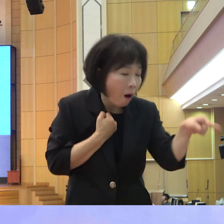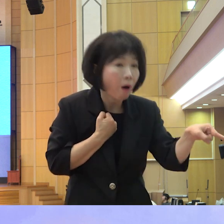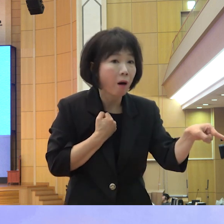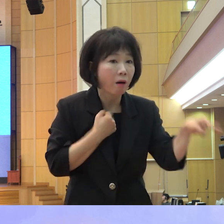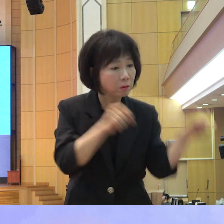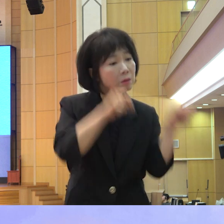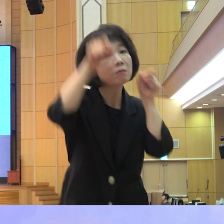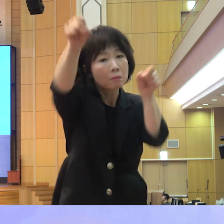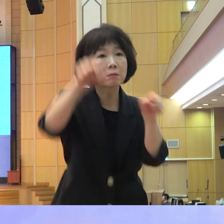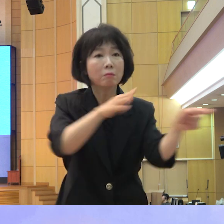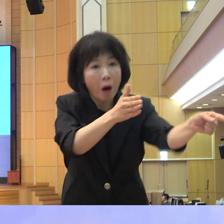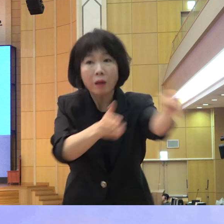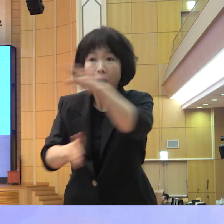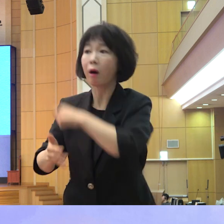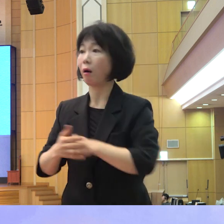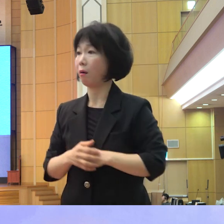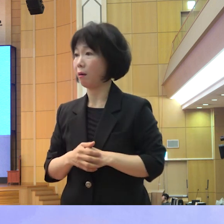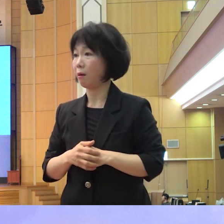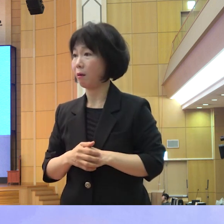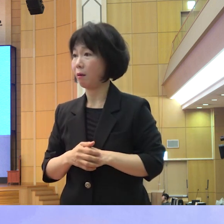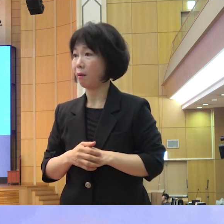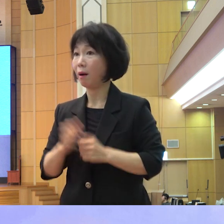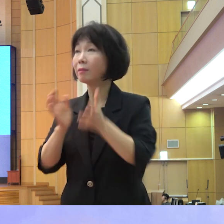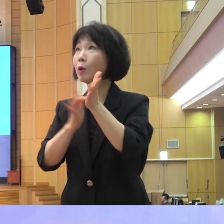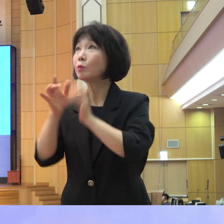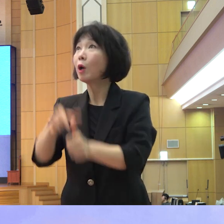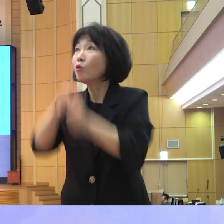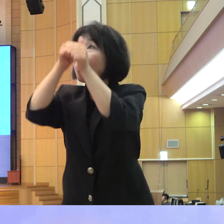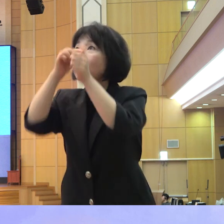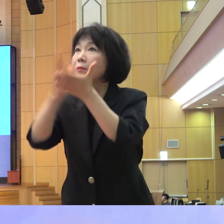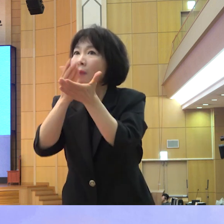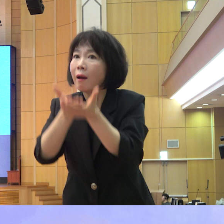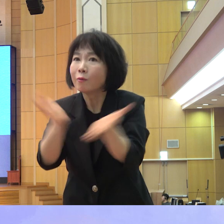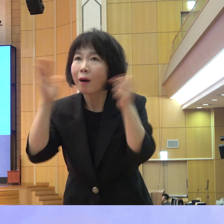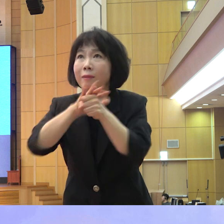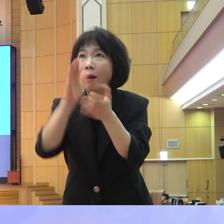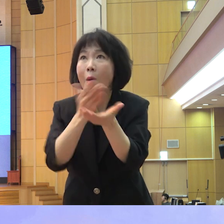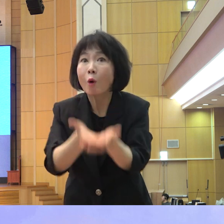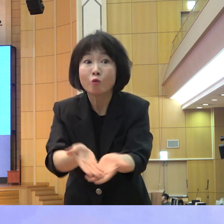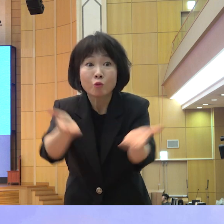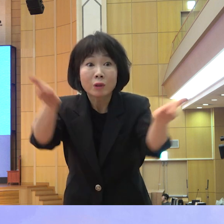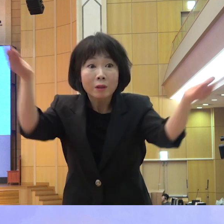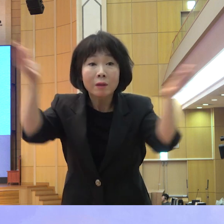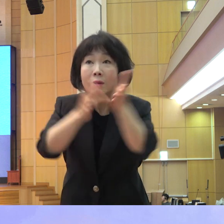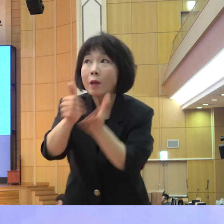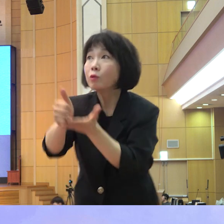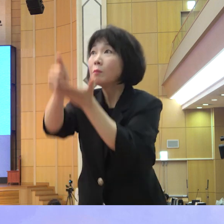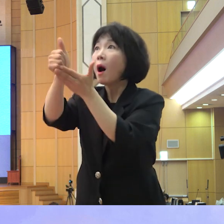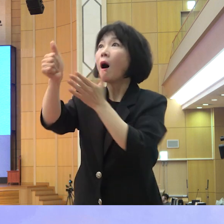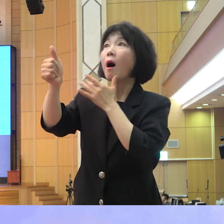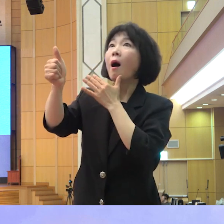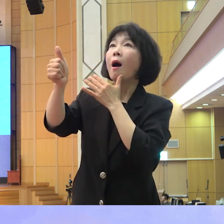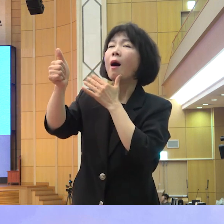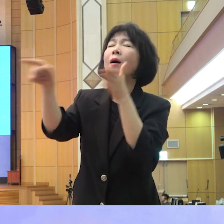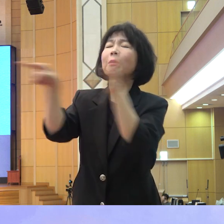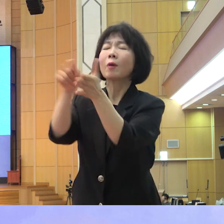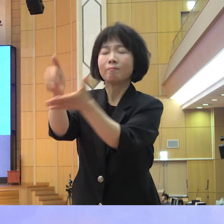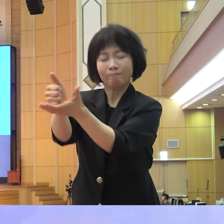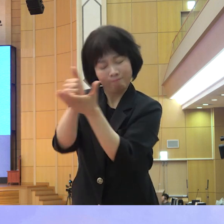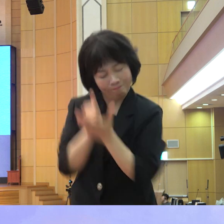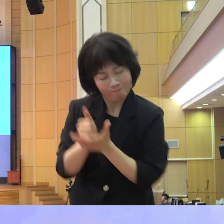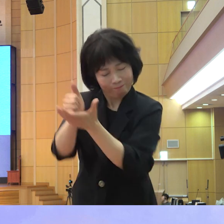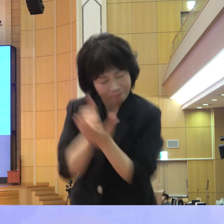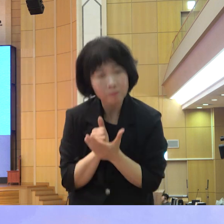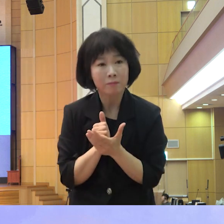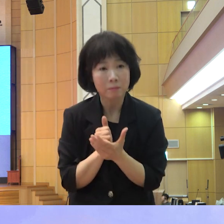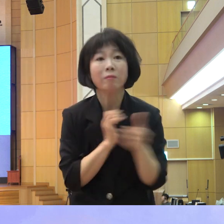주님, 그러한 구원해 주시는, 은혜를 베풀어 주시고 우리에게 사랑을 베풀어 주신 그러한 주님을 우리는 순수하게